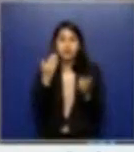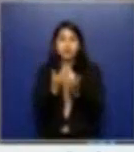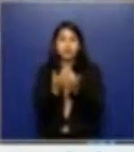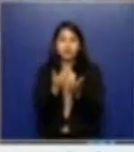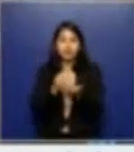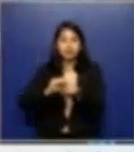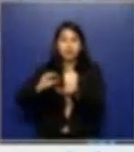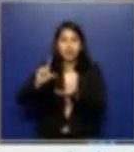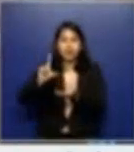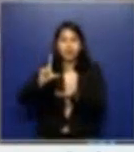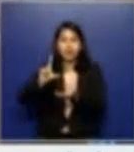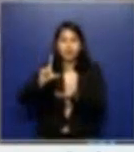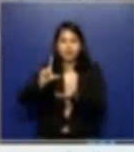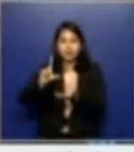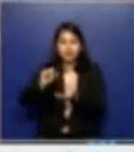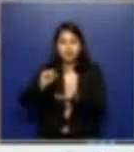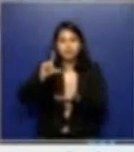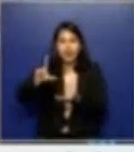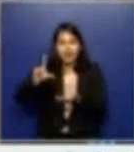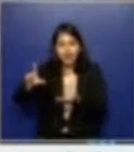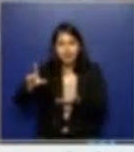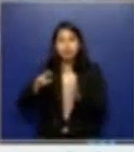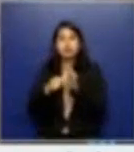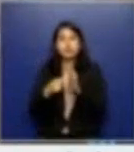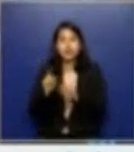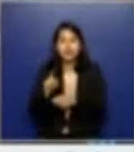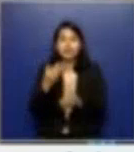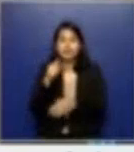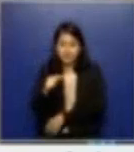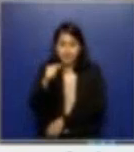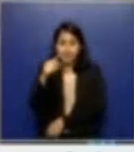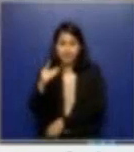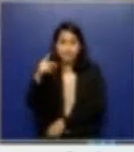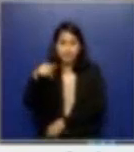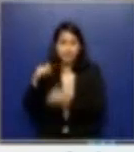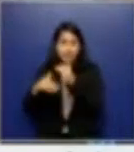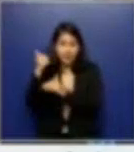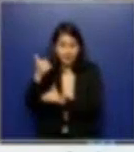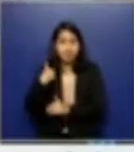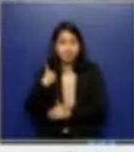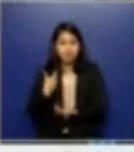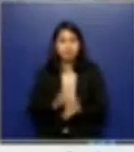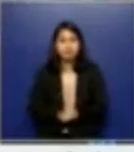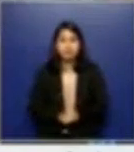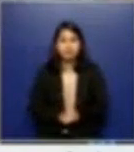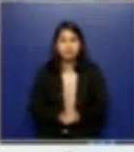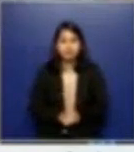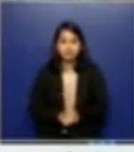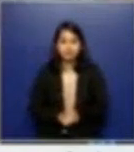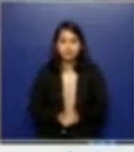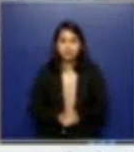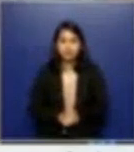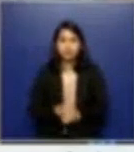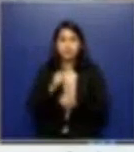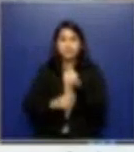20กว่าล้านเนี่ย10กว่าล้านล้านเนี่ยแล้ว GDP มันดีขึ้นไหมก็จากปีแรก